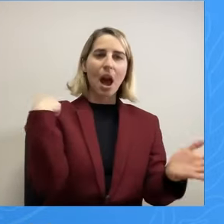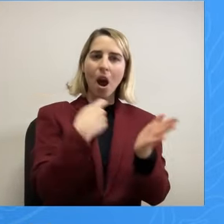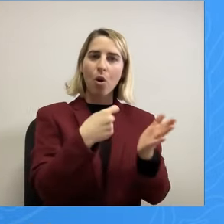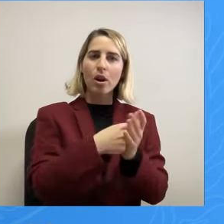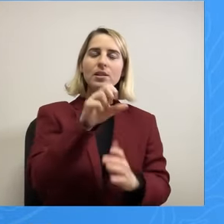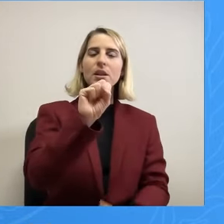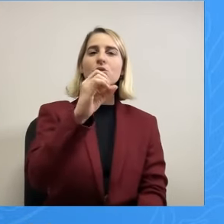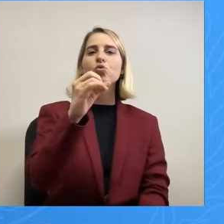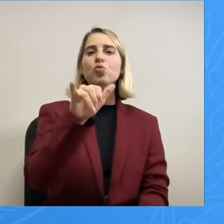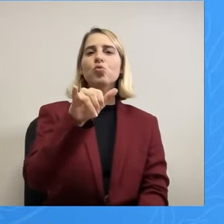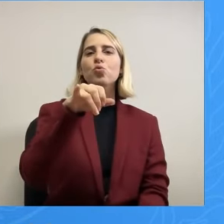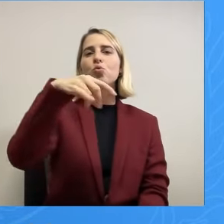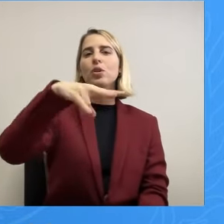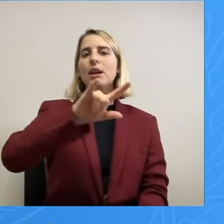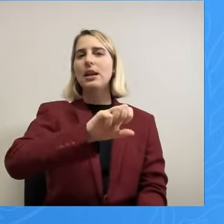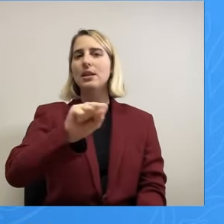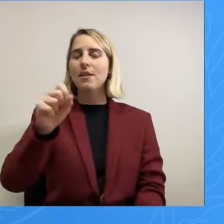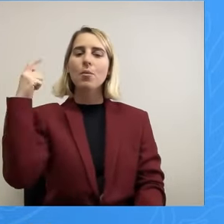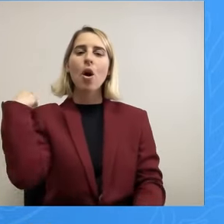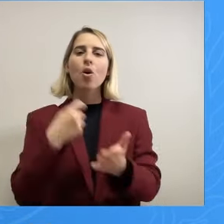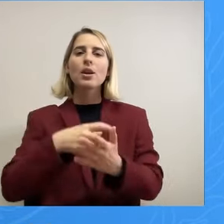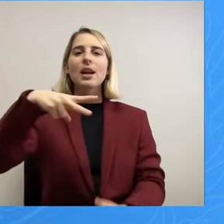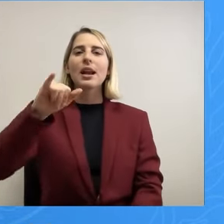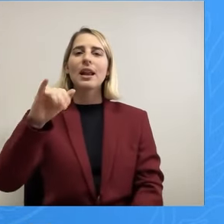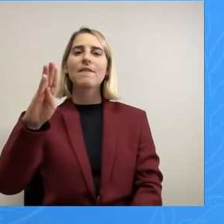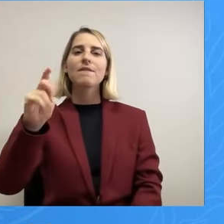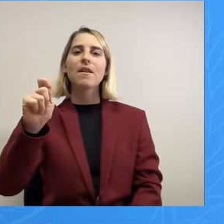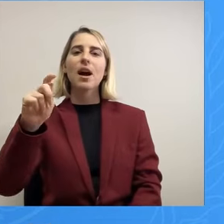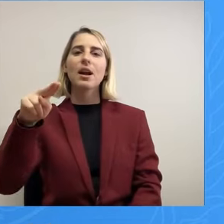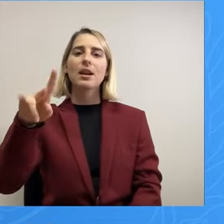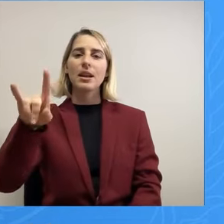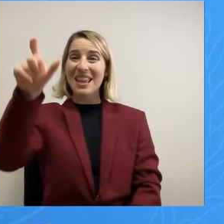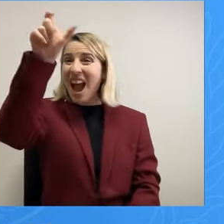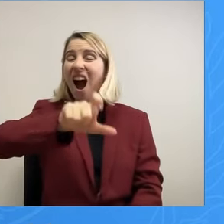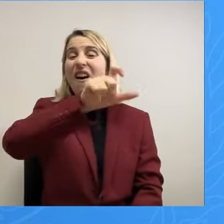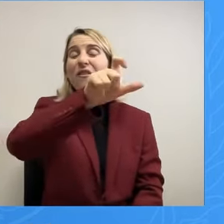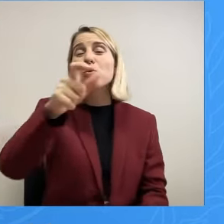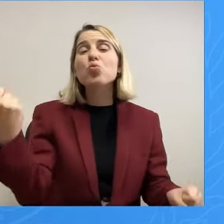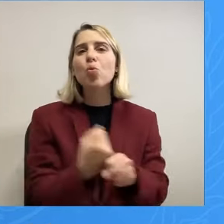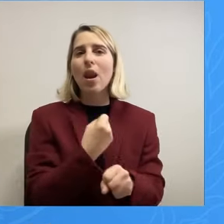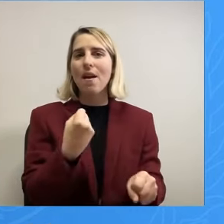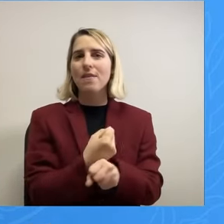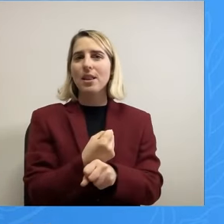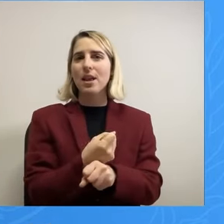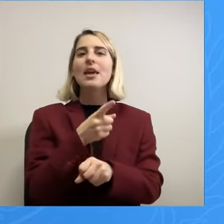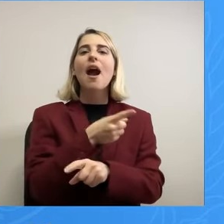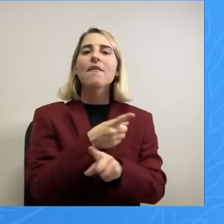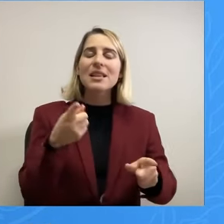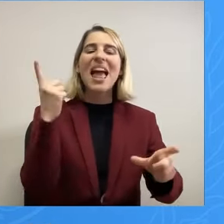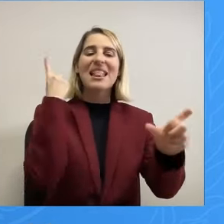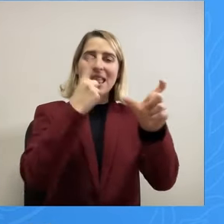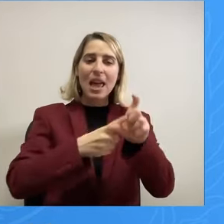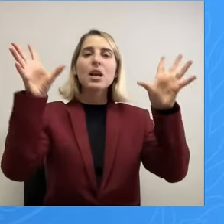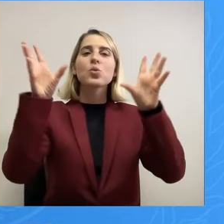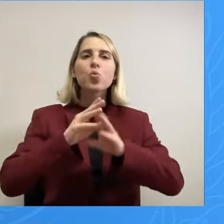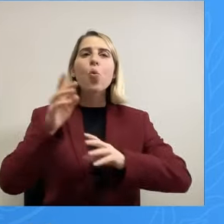Σούλης και αυτοί που έχουν αγοράσει το Λιβάνι. Για αυτούς δουλεύετε, για το real estate, το οποίο αγόρασε